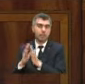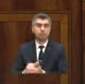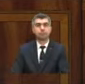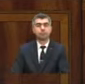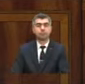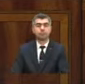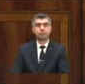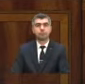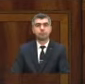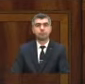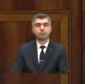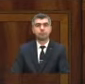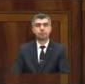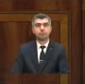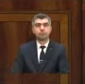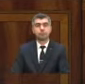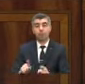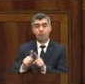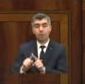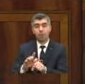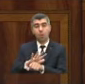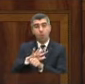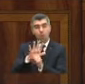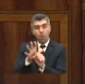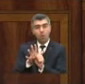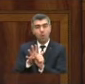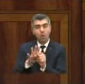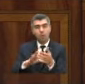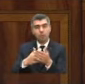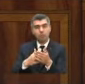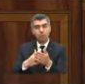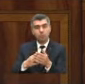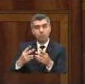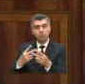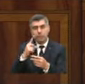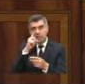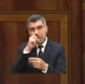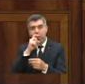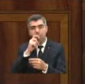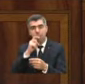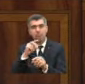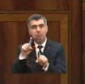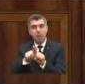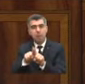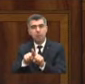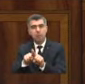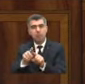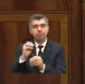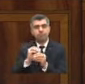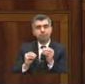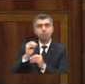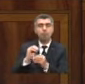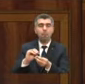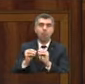كبيرة جدا، وجاءت جائحة كورونا لتعقدها. اليوم هذا المشروع جاء